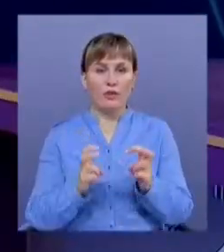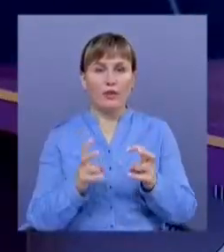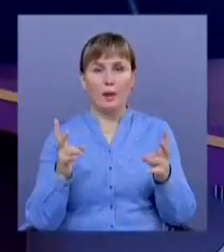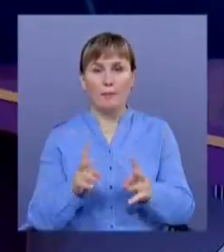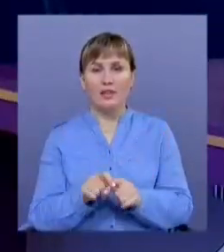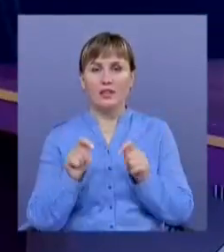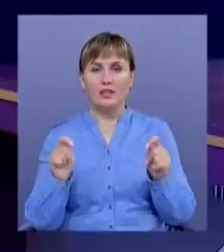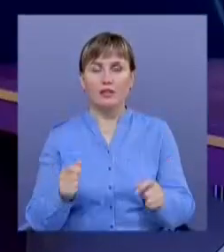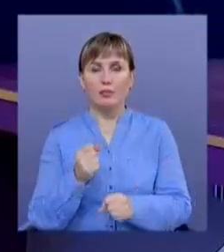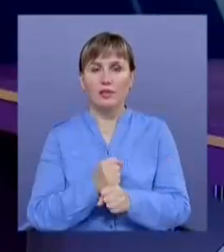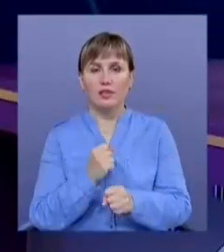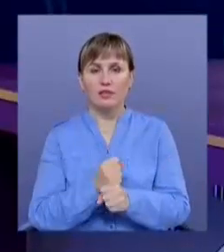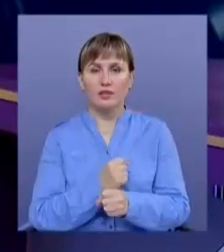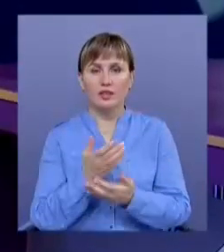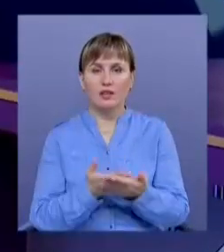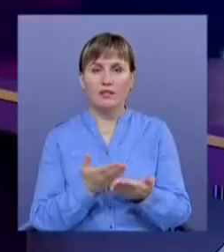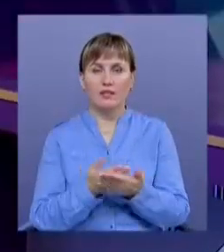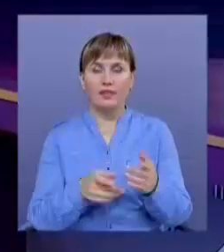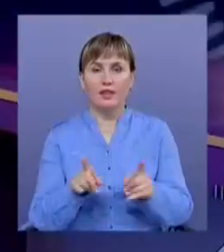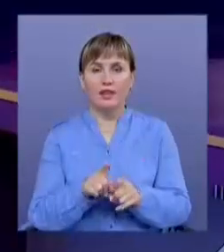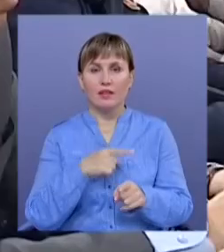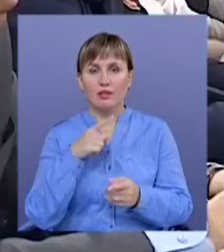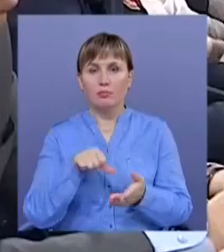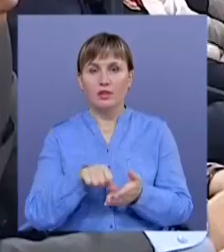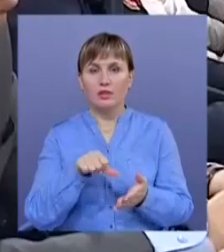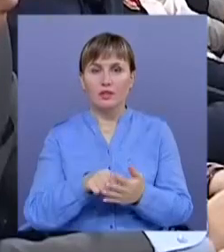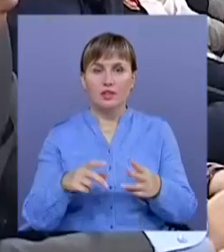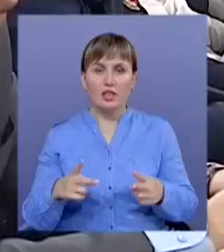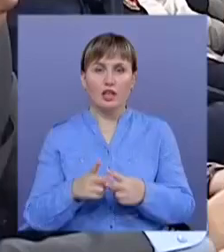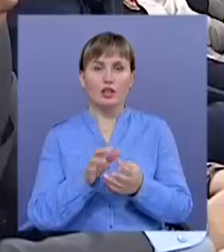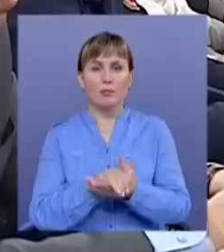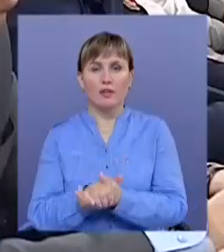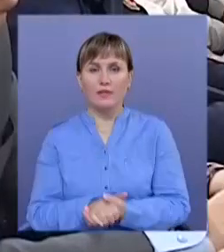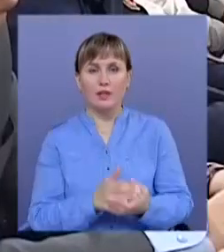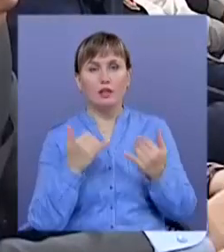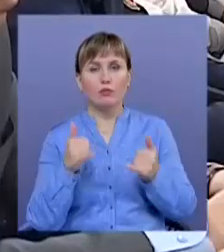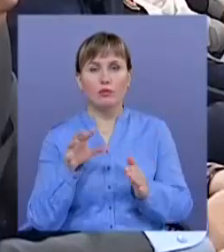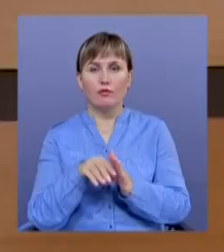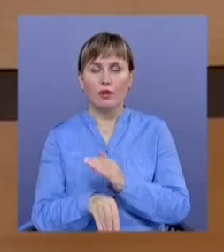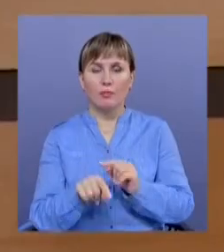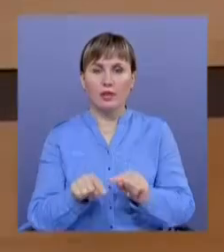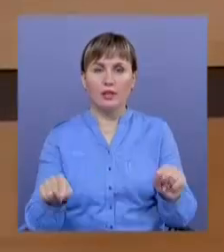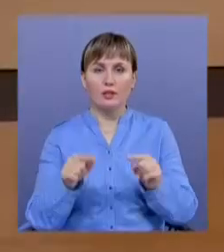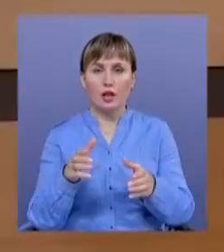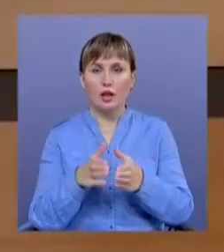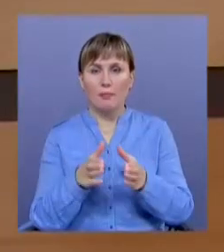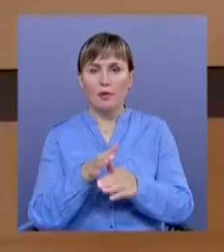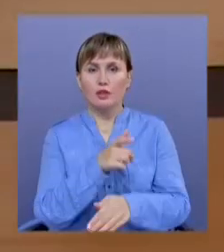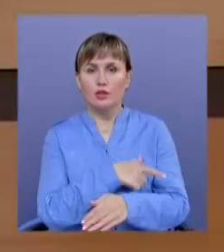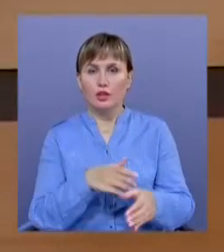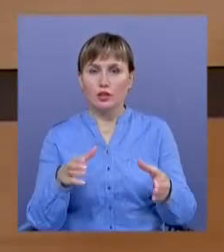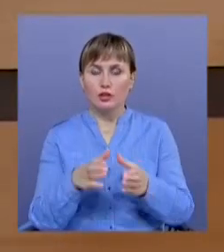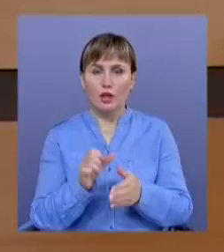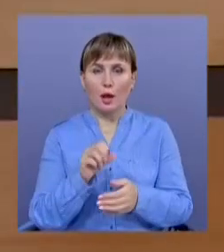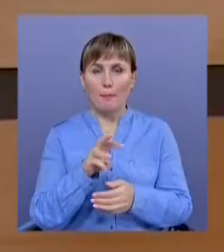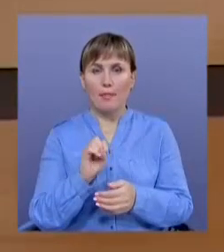необходимо создавать производственные советы. Так считают представители столичных профсоюзов. Сегодня в рамках агитационной кампании члены штаба